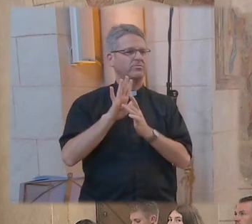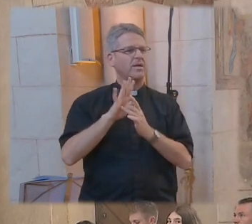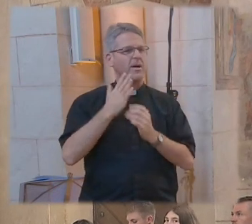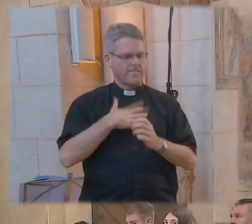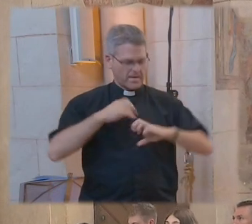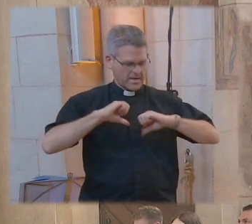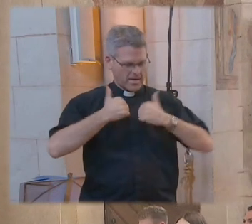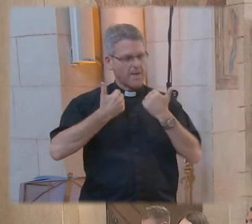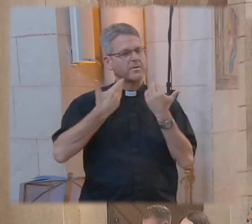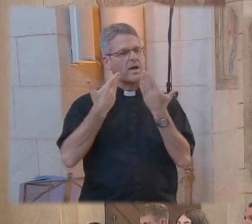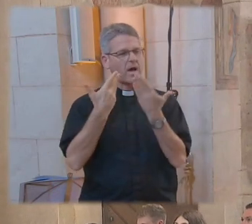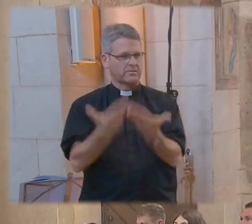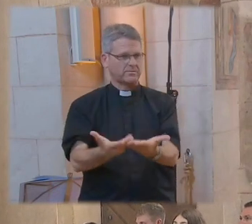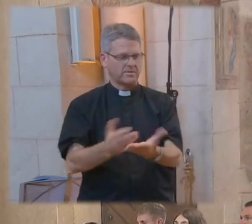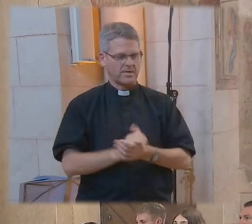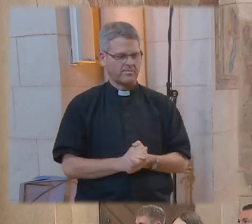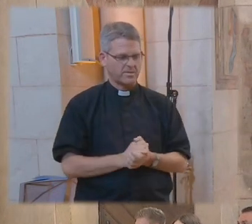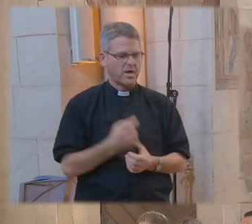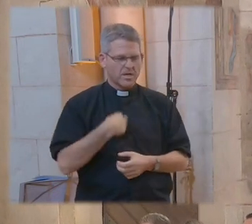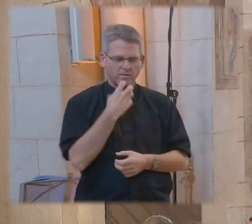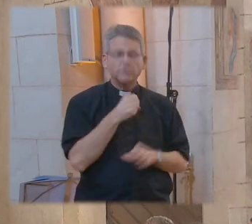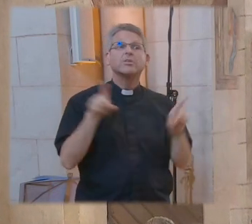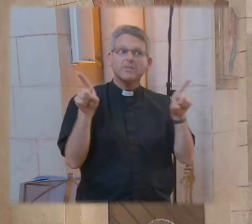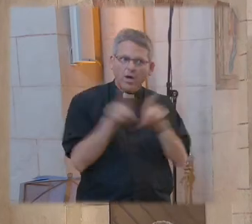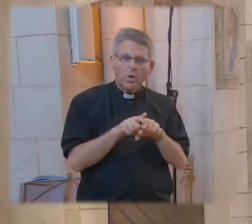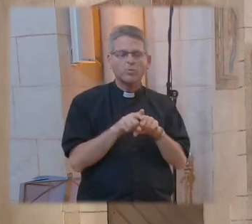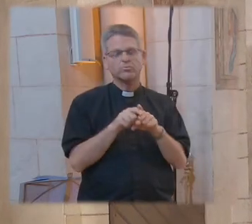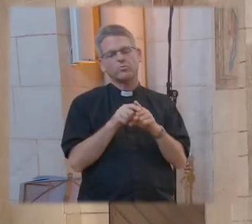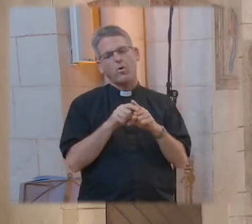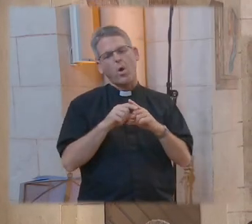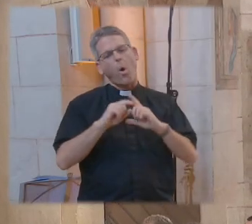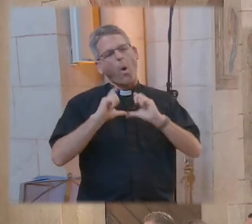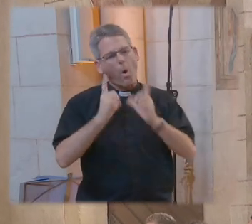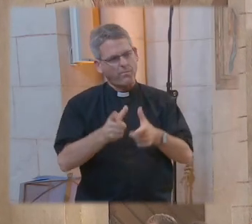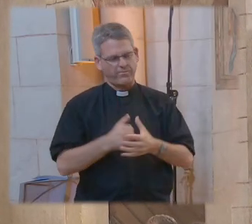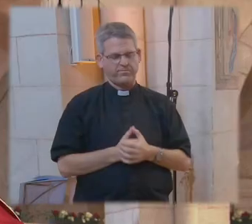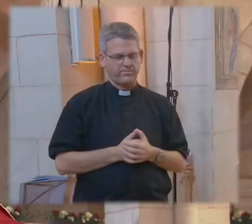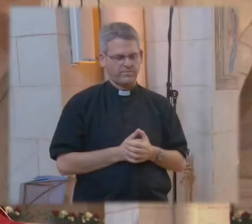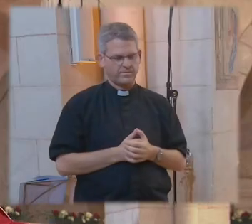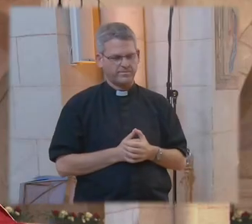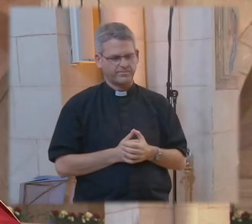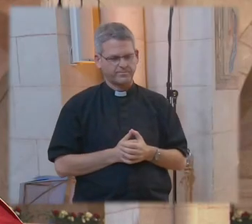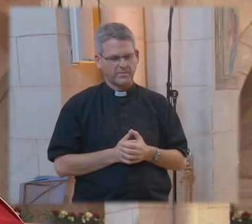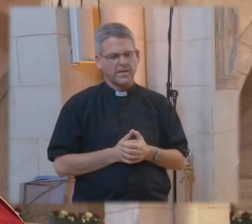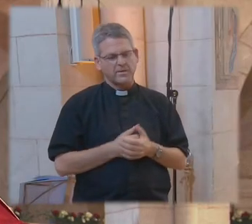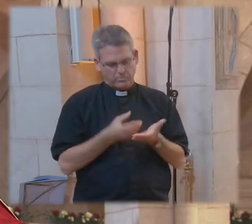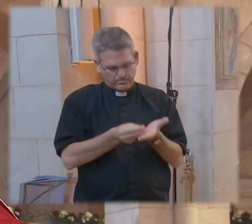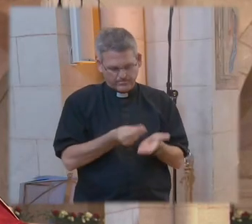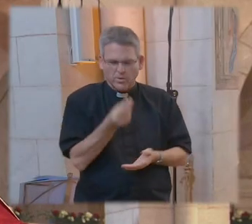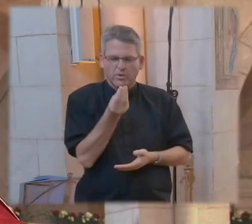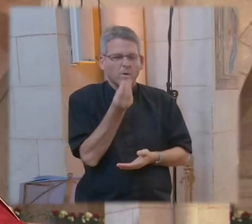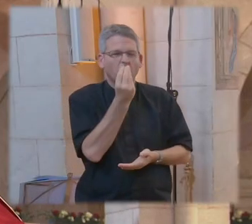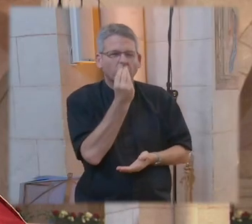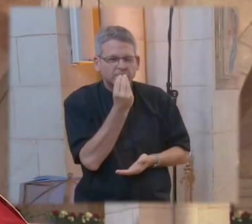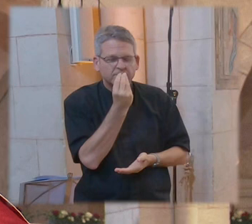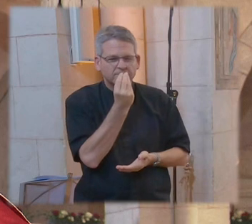geworden, selbst eucharistische Hingabe für andere zu werden und sich als lebendige Hostie für die